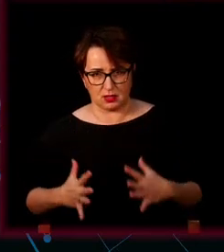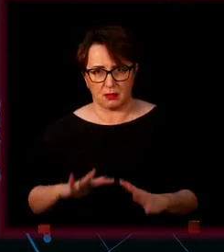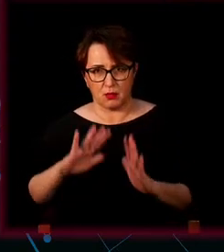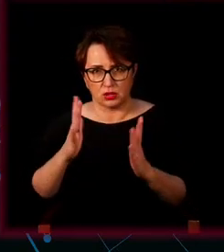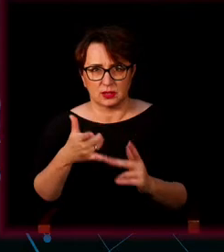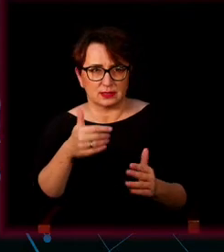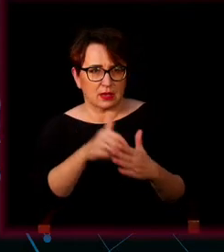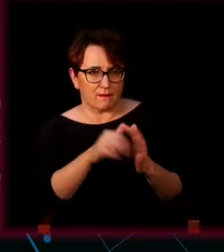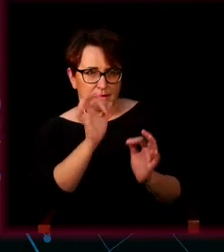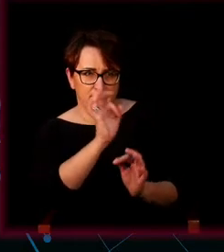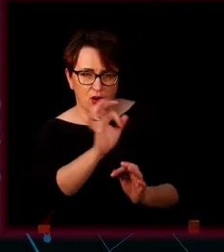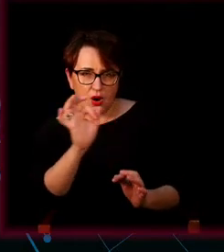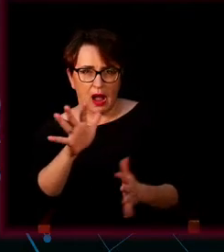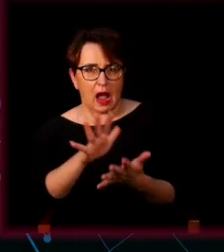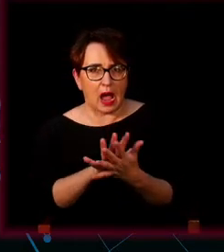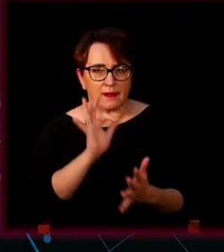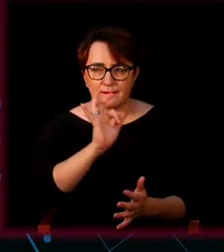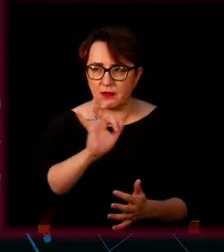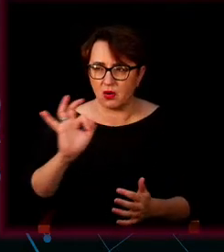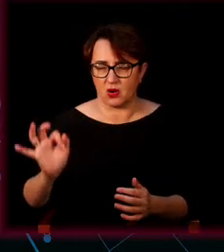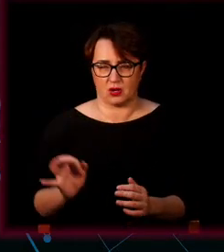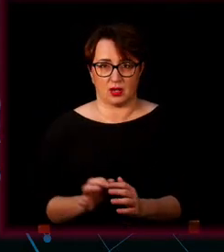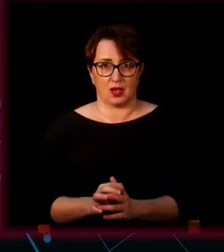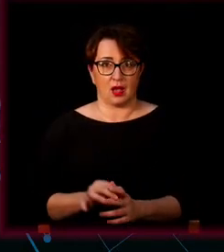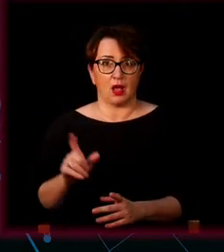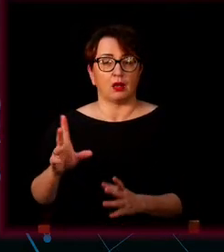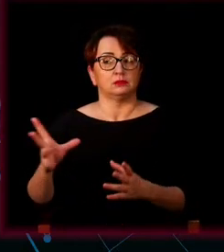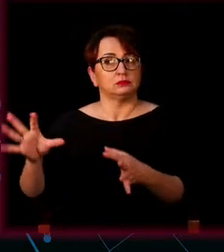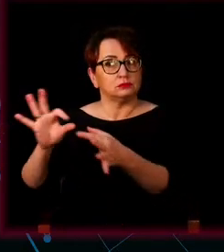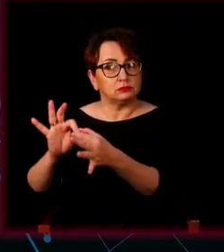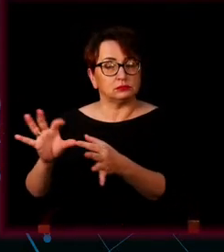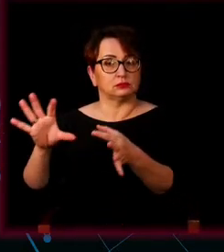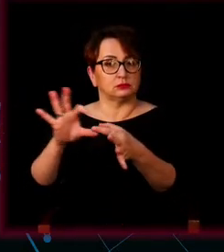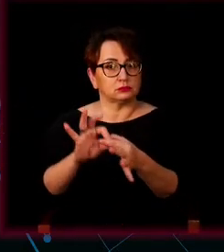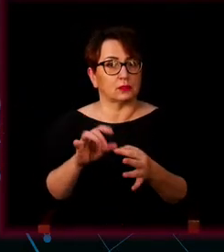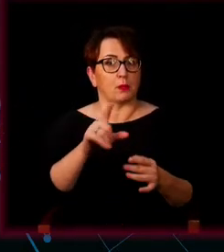ich zachowaniu, w cechach charakteru, tak? I przypisuje